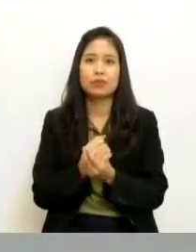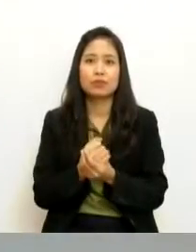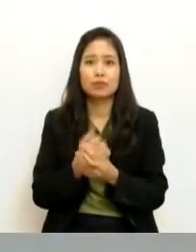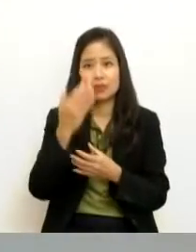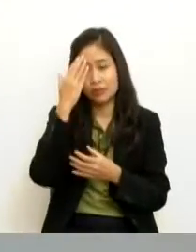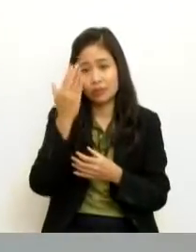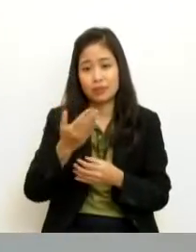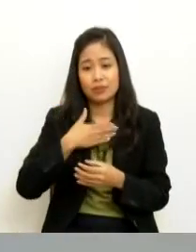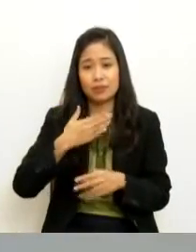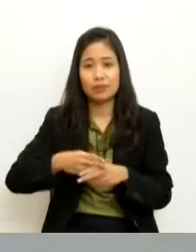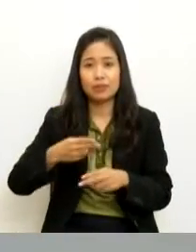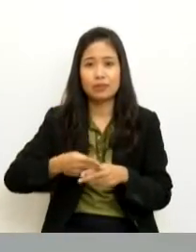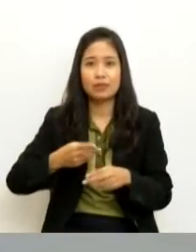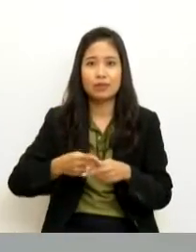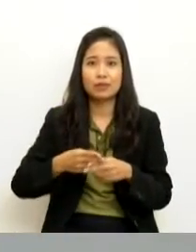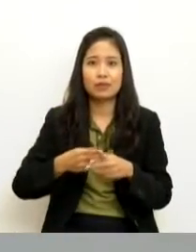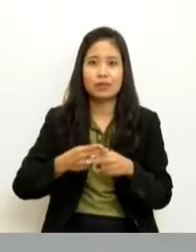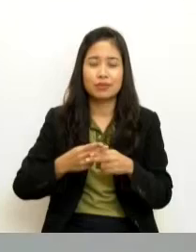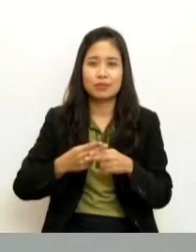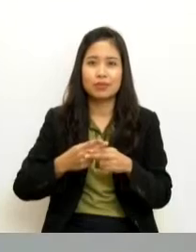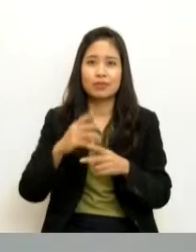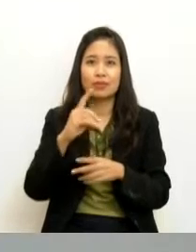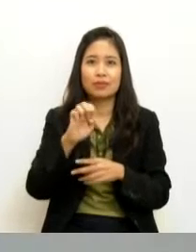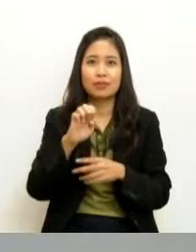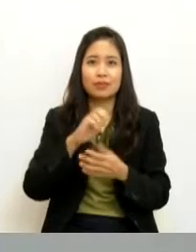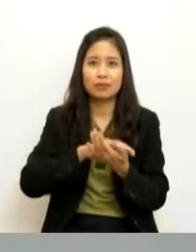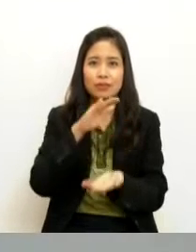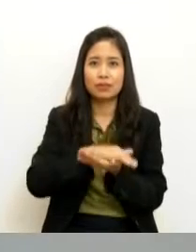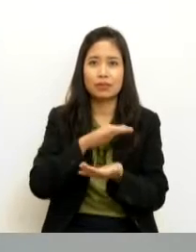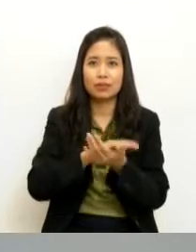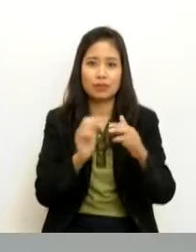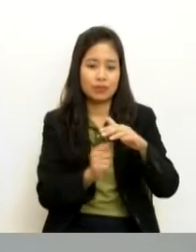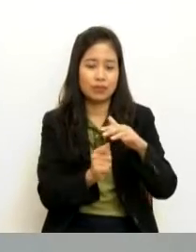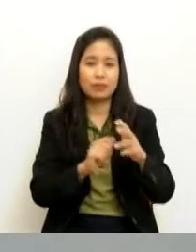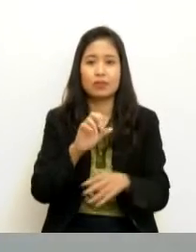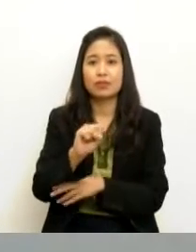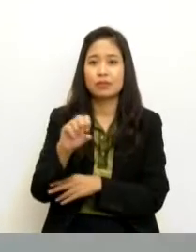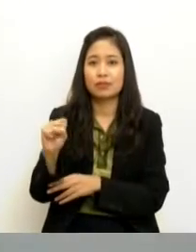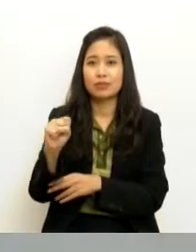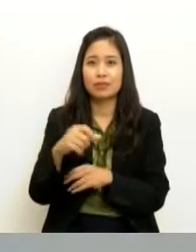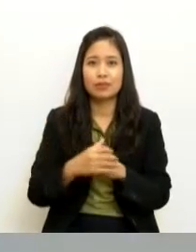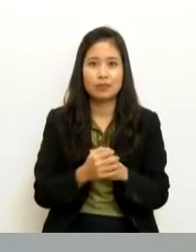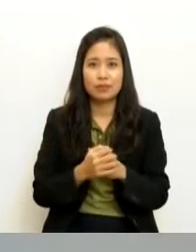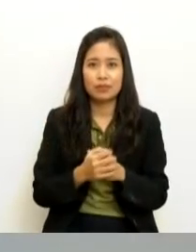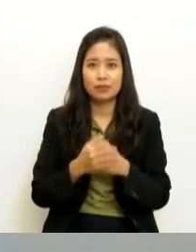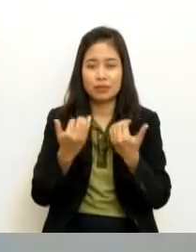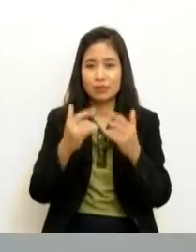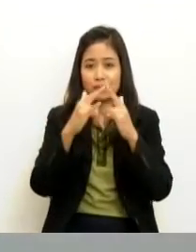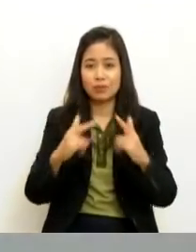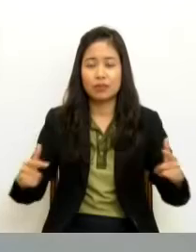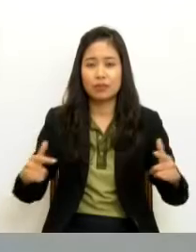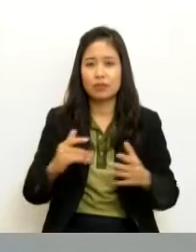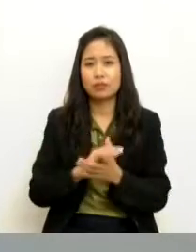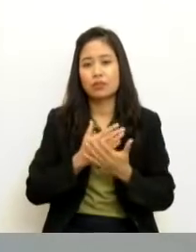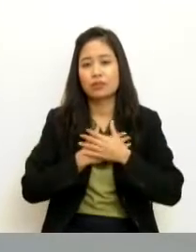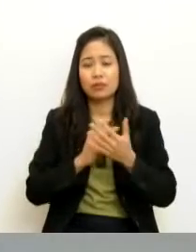หนูชื่อเหมยลี่ค่ะหนูมาจากโรงเรียนอนุบาลสามเสนค่ะวันนี้มาเข้าค่ายเยาวชนรัก